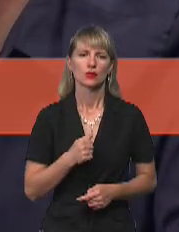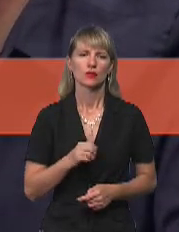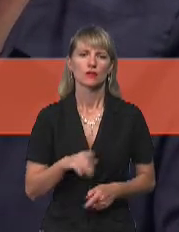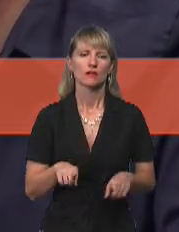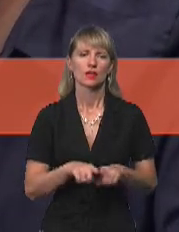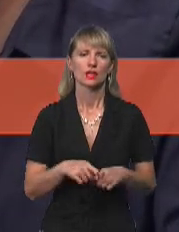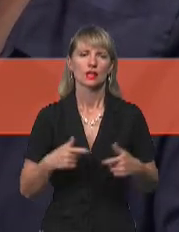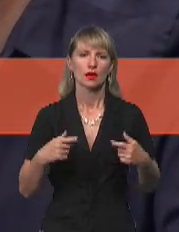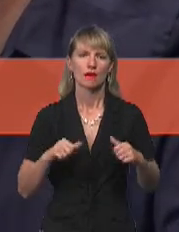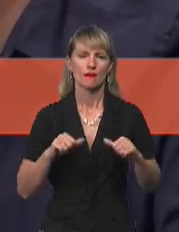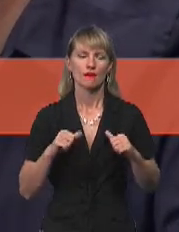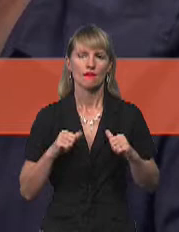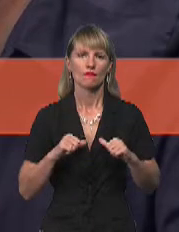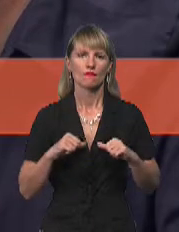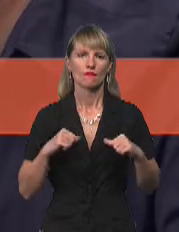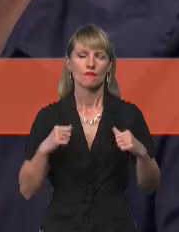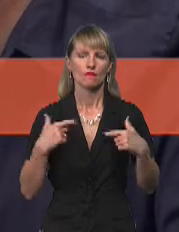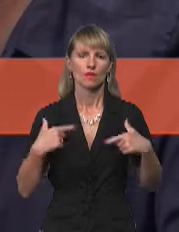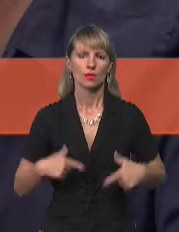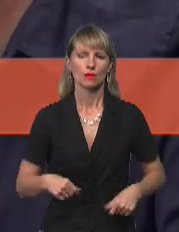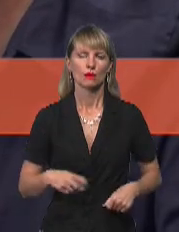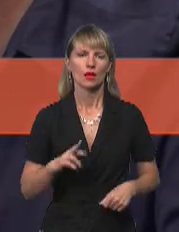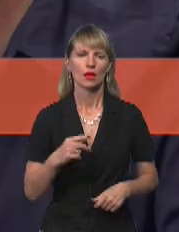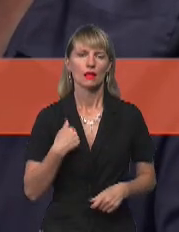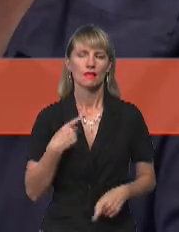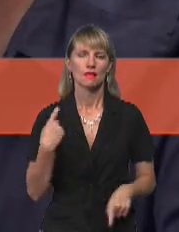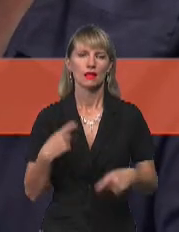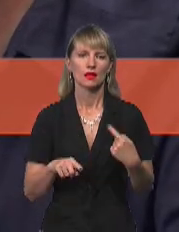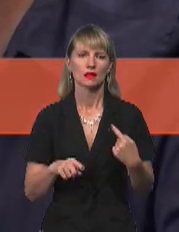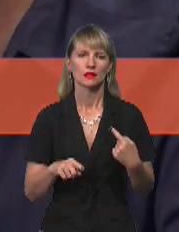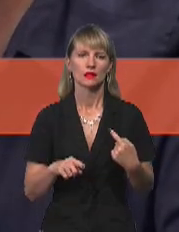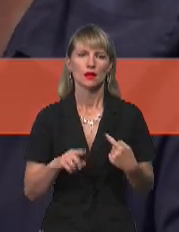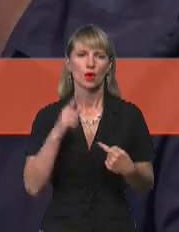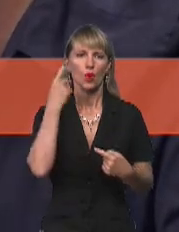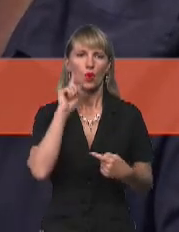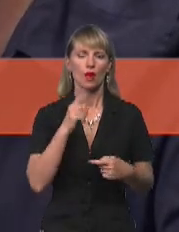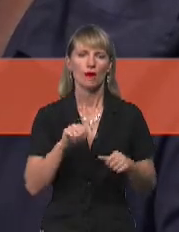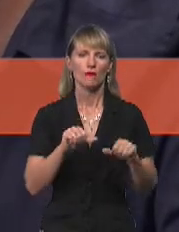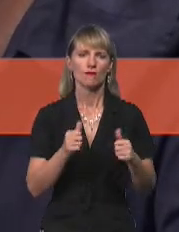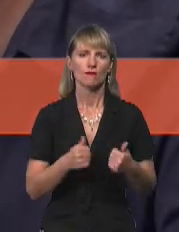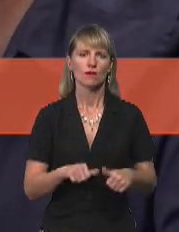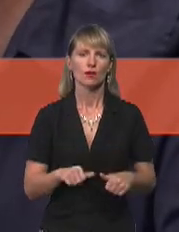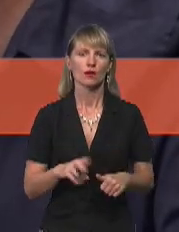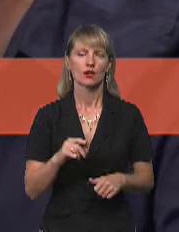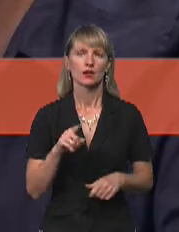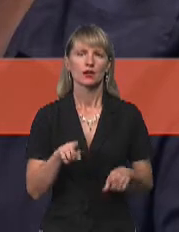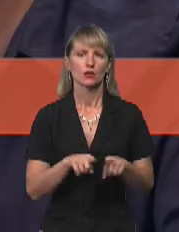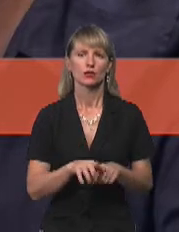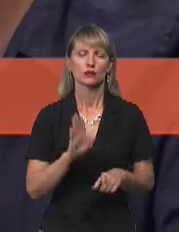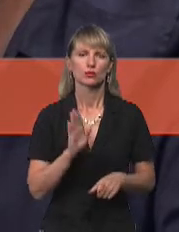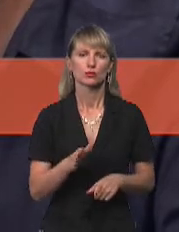формі, як я перед вами, тому воно відрізняється, видно, кольором форми одягу. На них так також